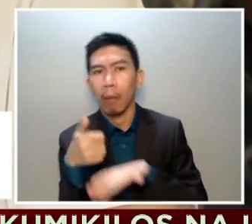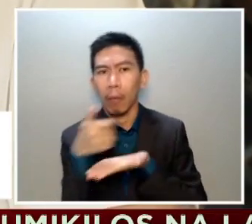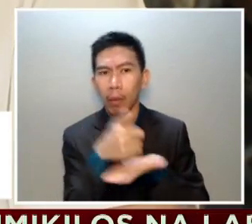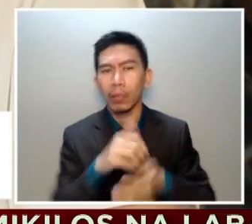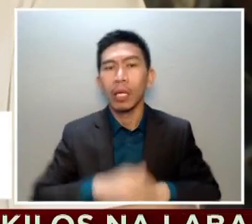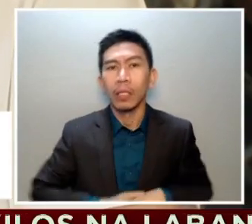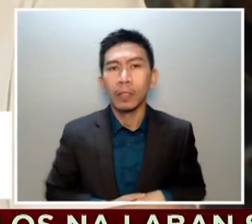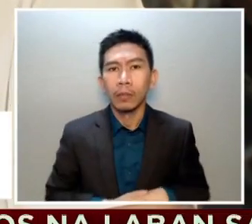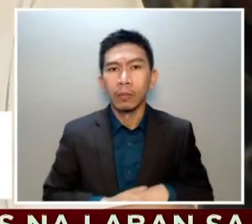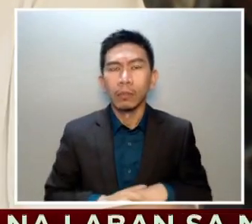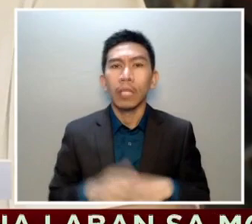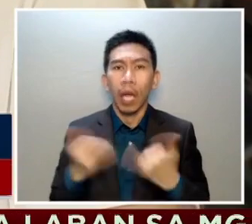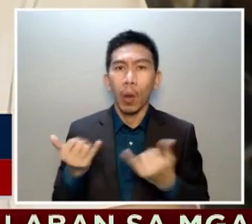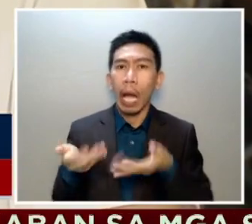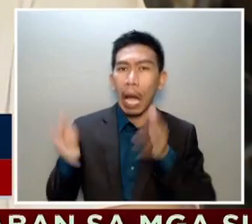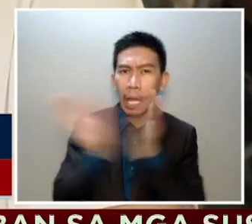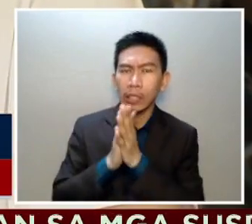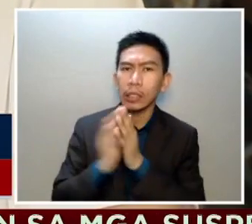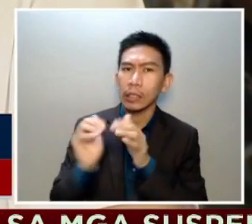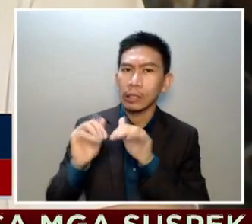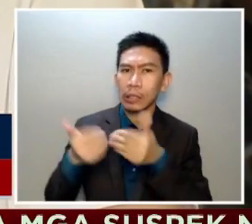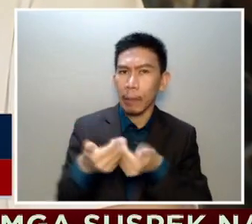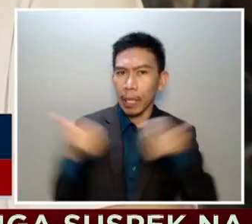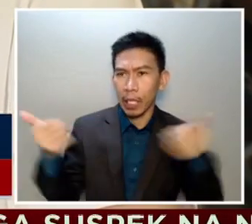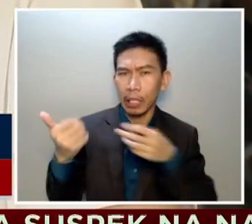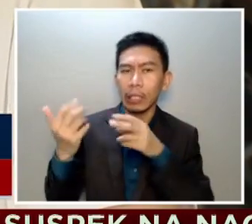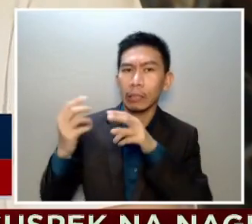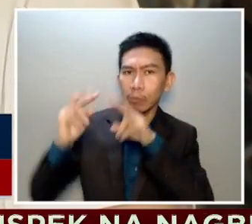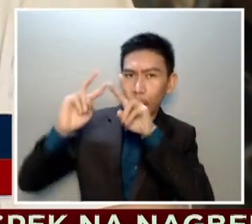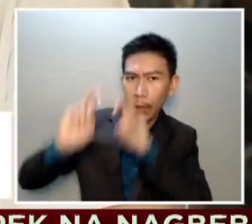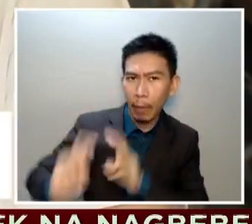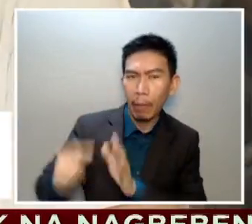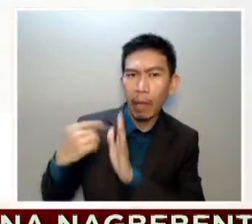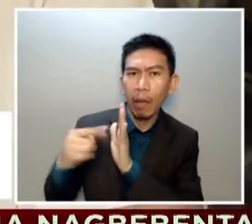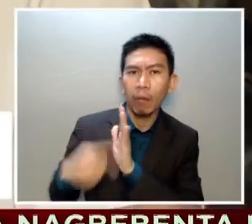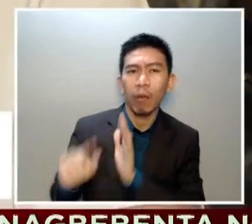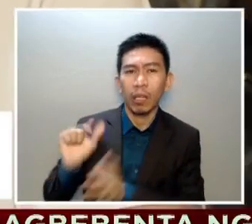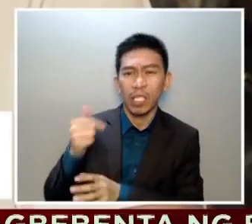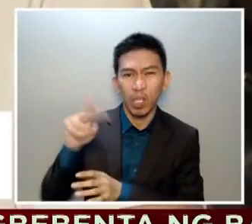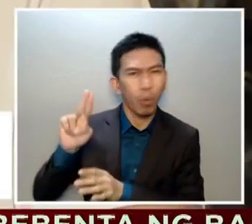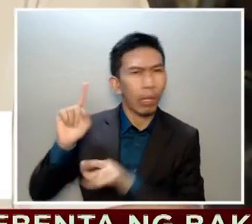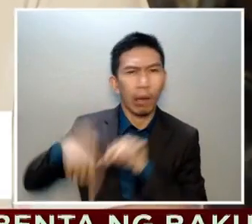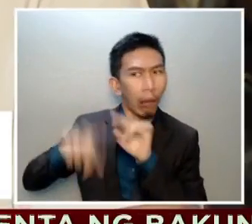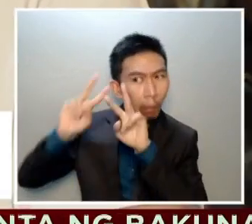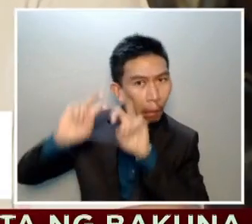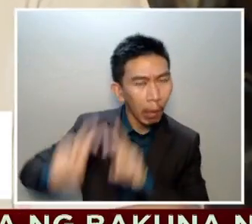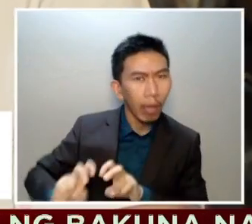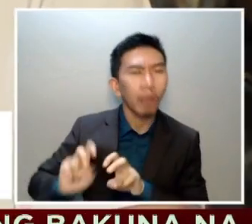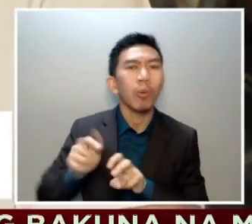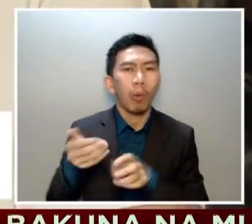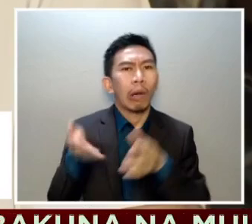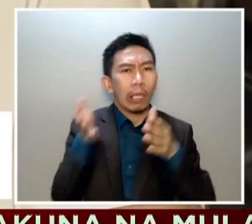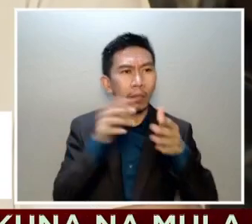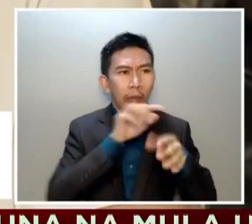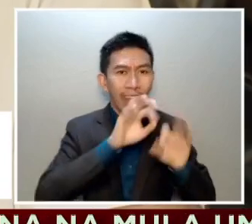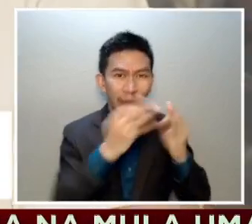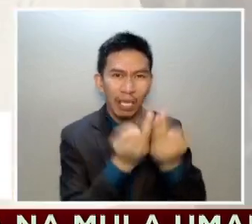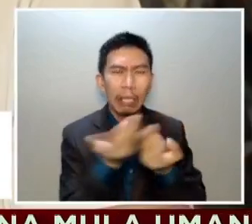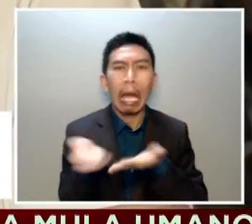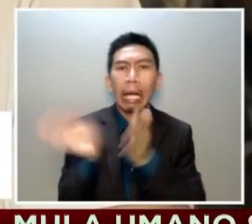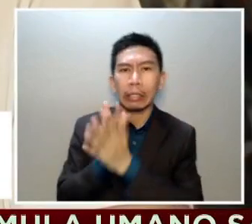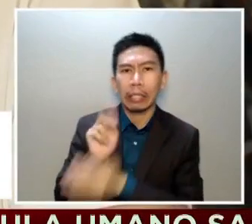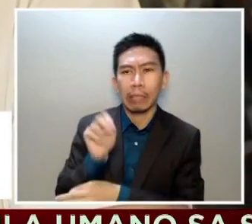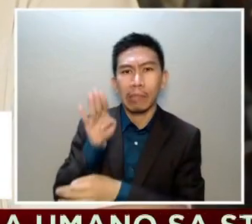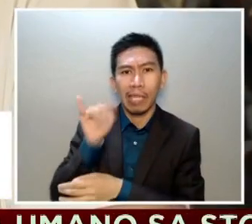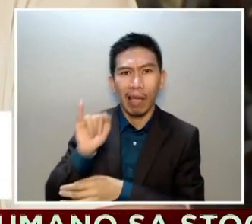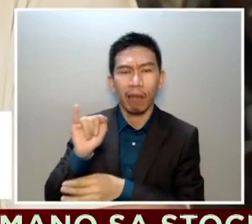independent investigation. Hindi, wala namang kapasidad ng LGU, so ang request nila NBI. In the process of requesting the NBI,